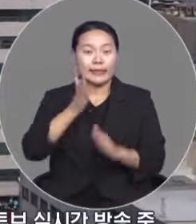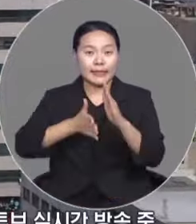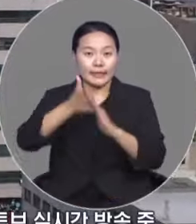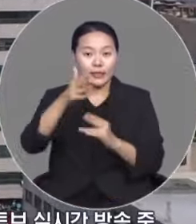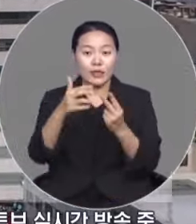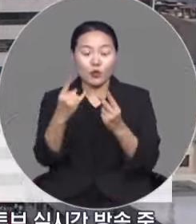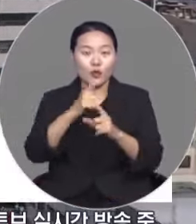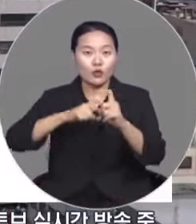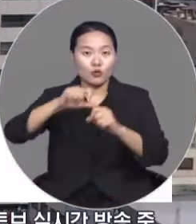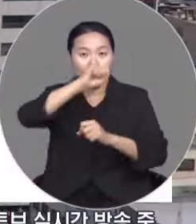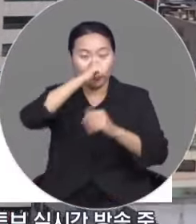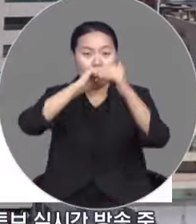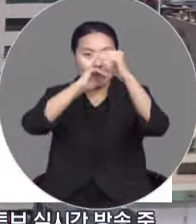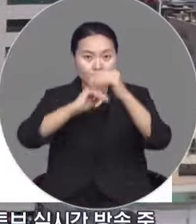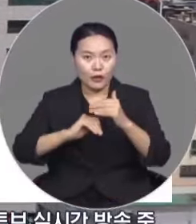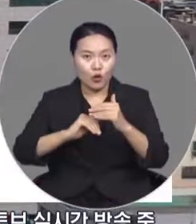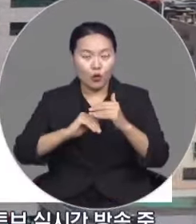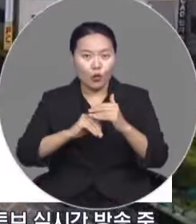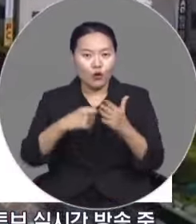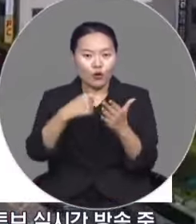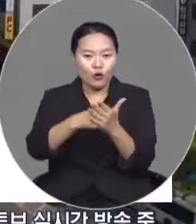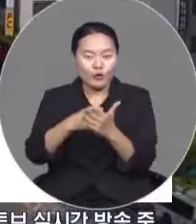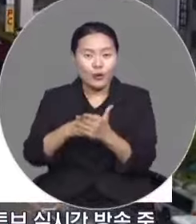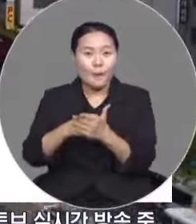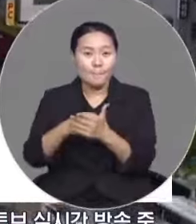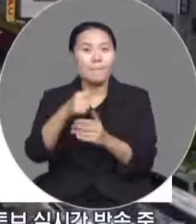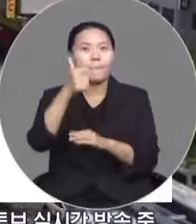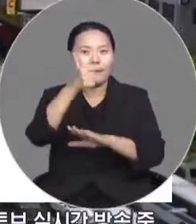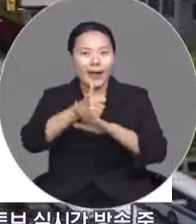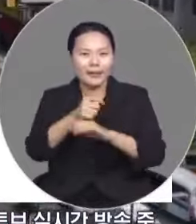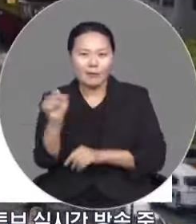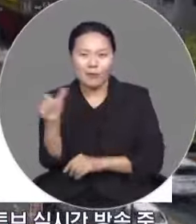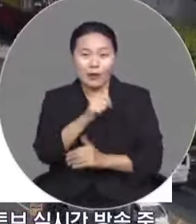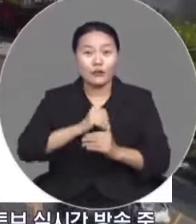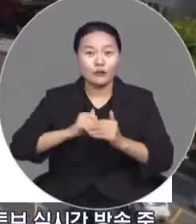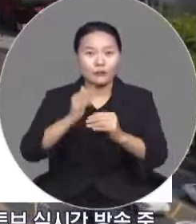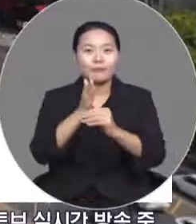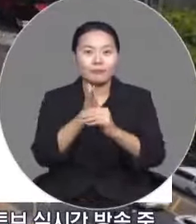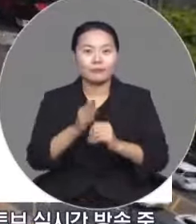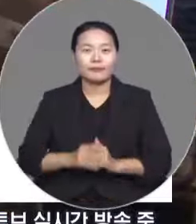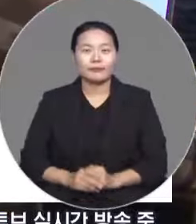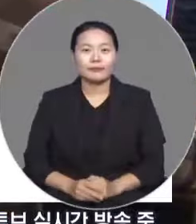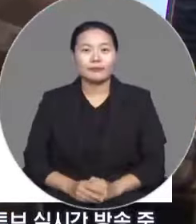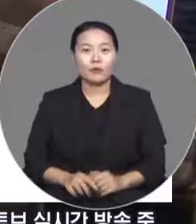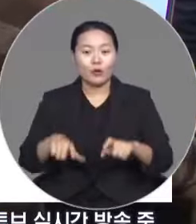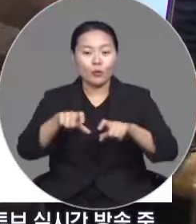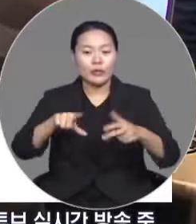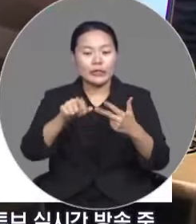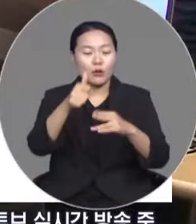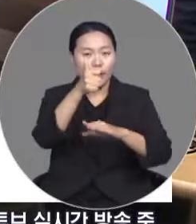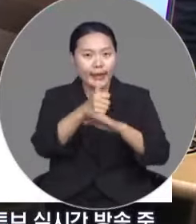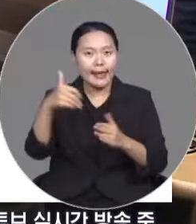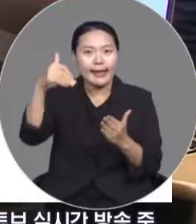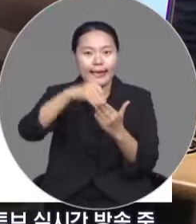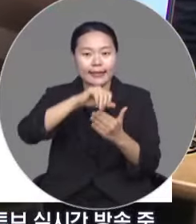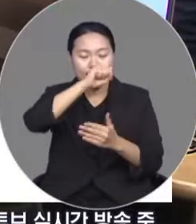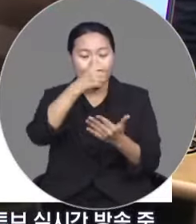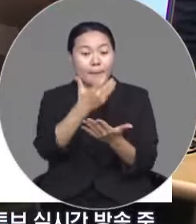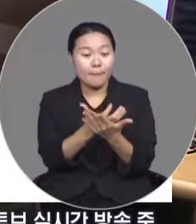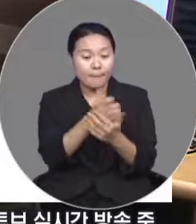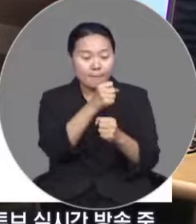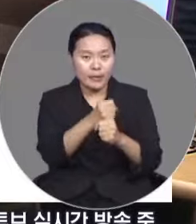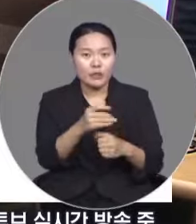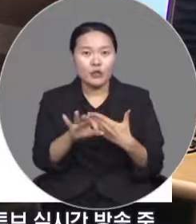울산시가 2회 추가 경정 예산안 편성 마무리 작업에 속도를 내고 있습니다. 보통 7월 말까지 예산을